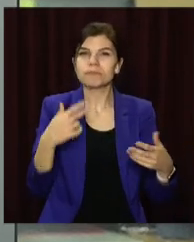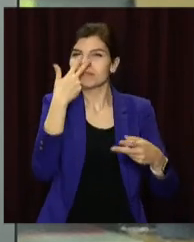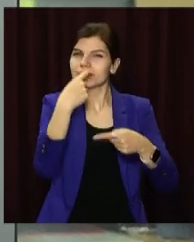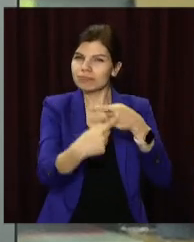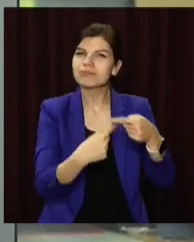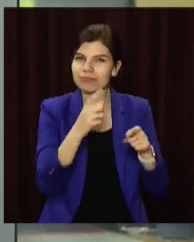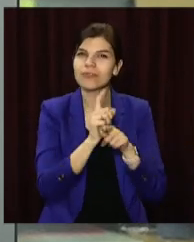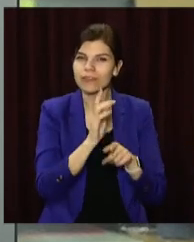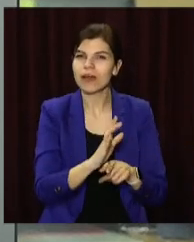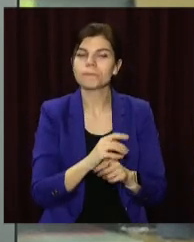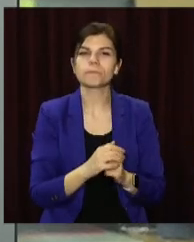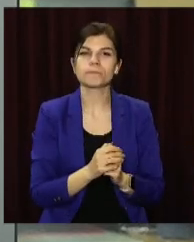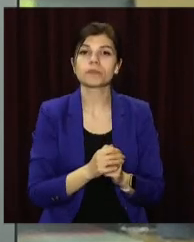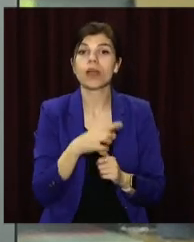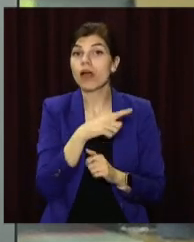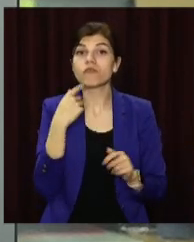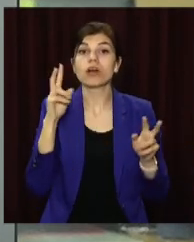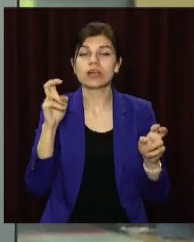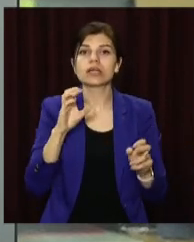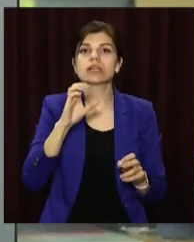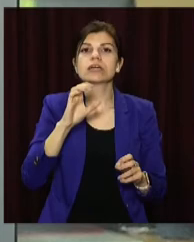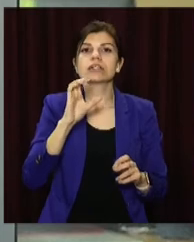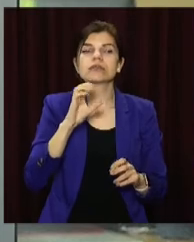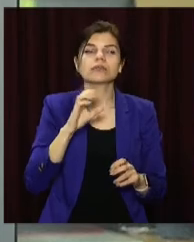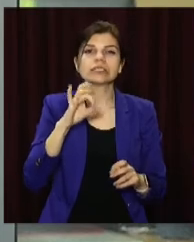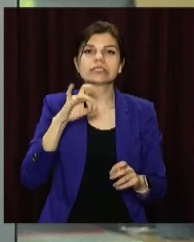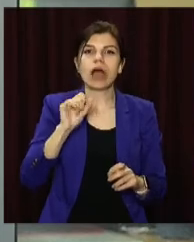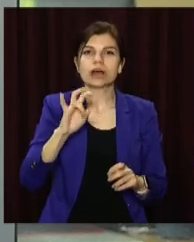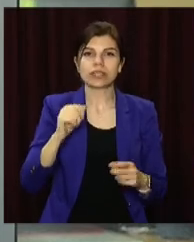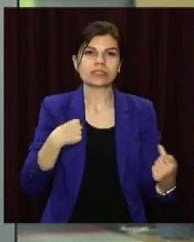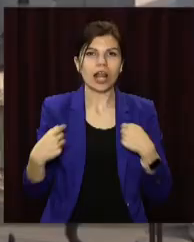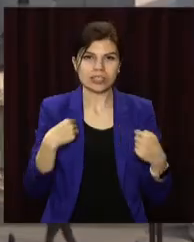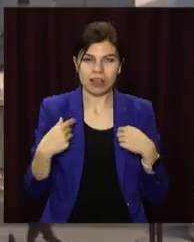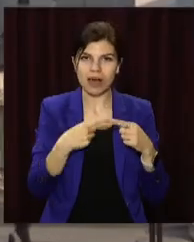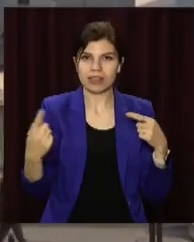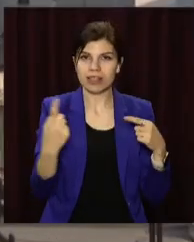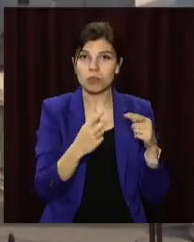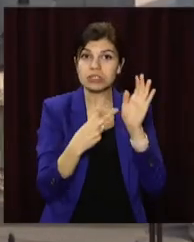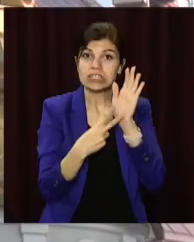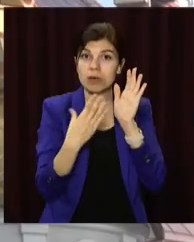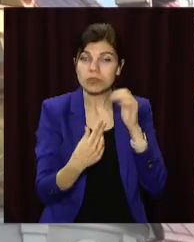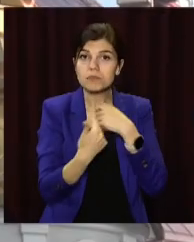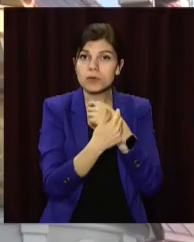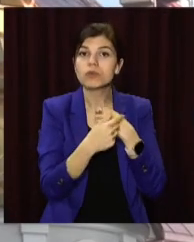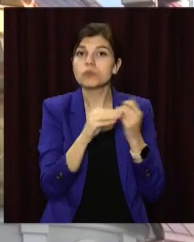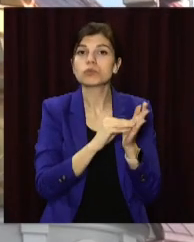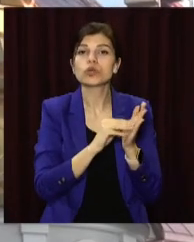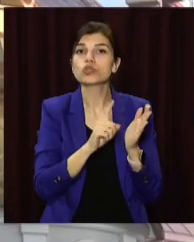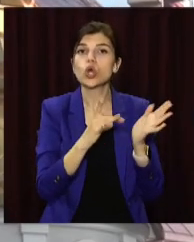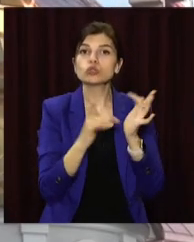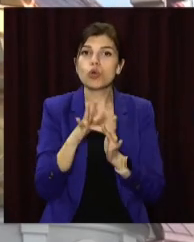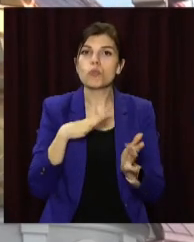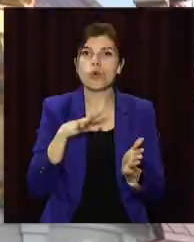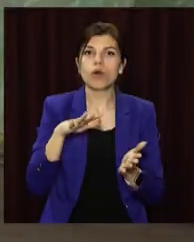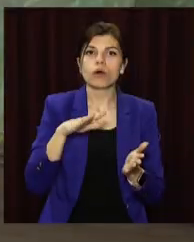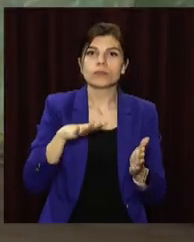традиціями, кажуть церковники. Їх називають Страсною Седмицею або Великим Тижнем. Бо саме 7 днів за Біблією Ісус провів у пустелі.